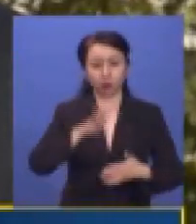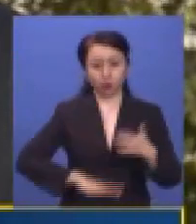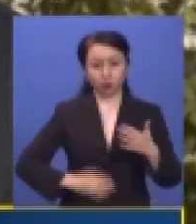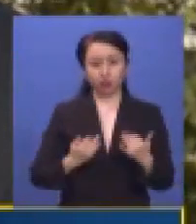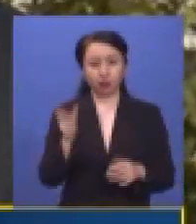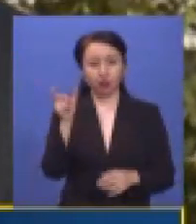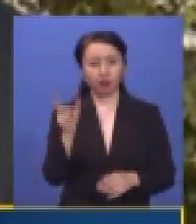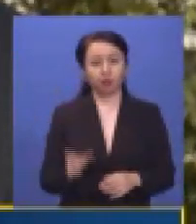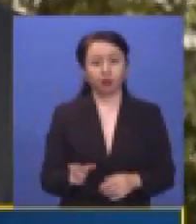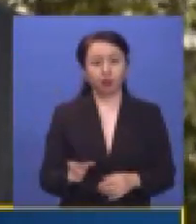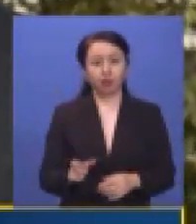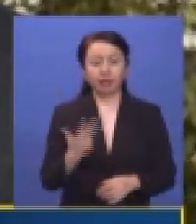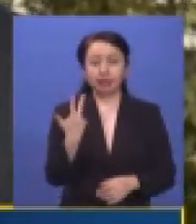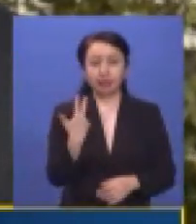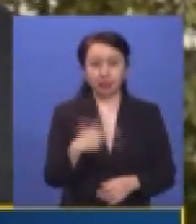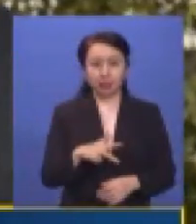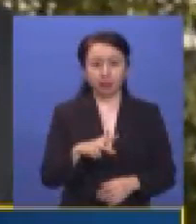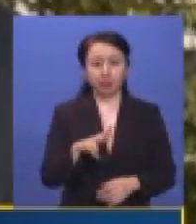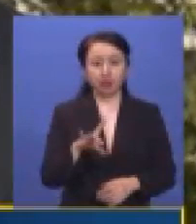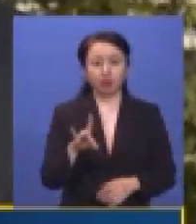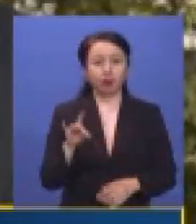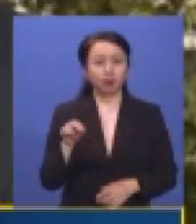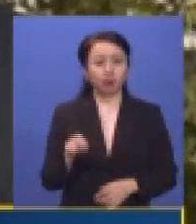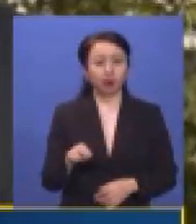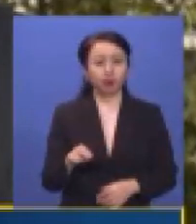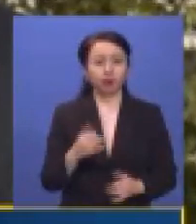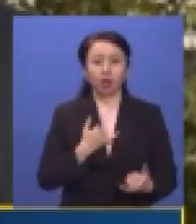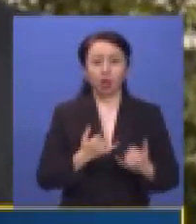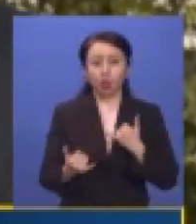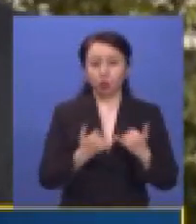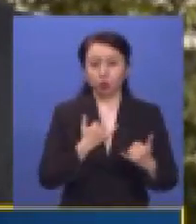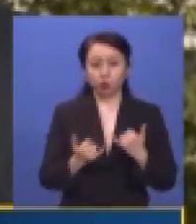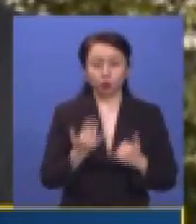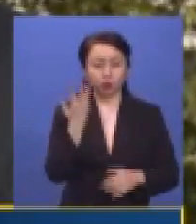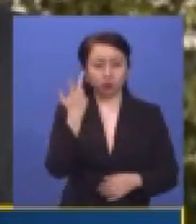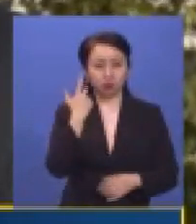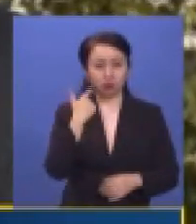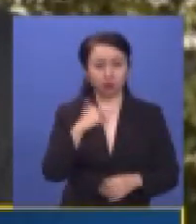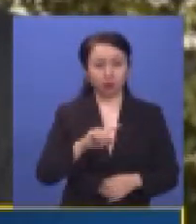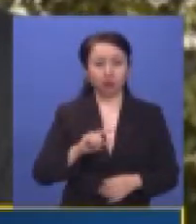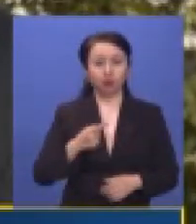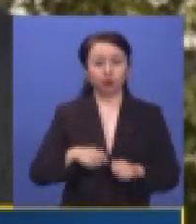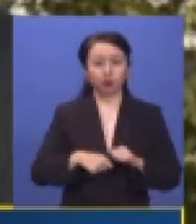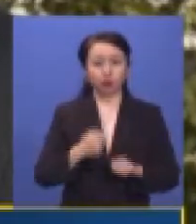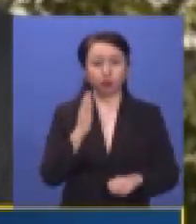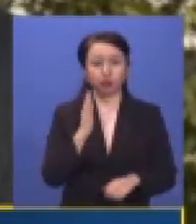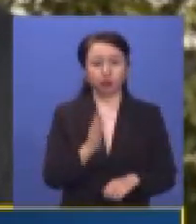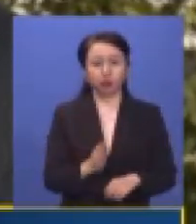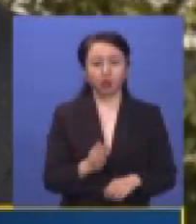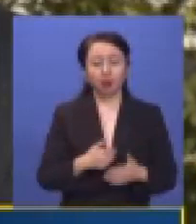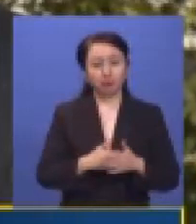лиц в размере 30 месячных расчетных показателей. Желтым статусом на первое нарушение предусмотрено